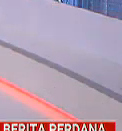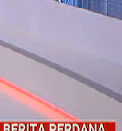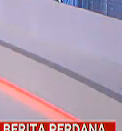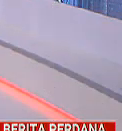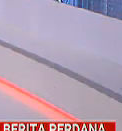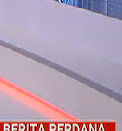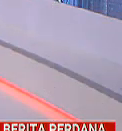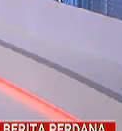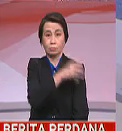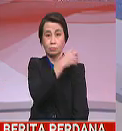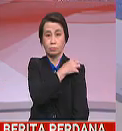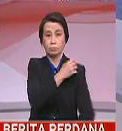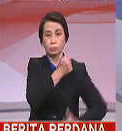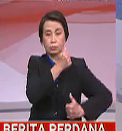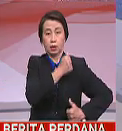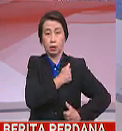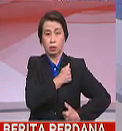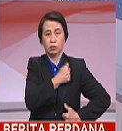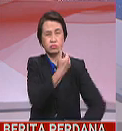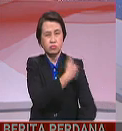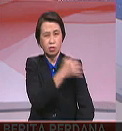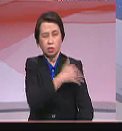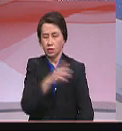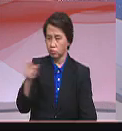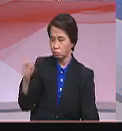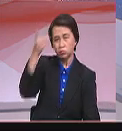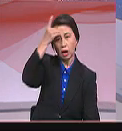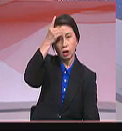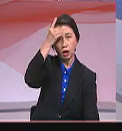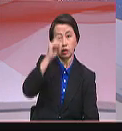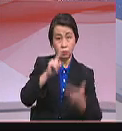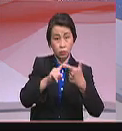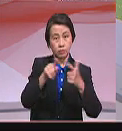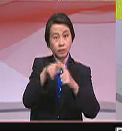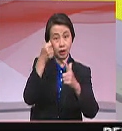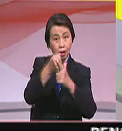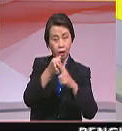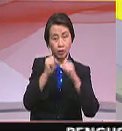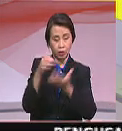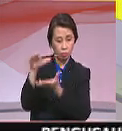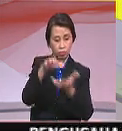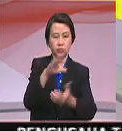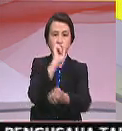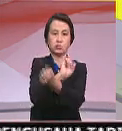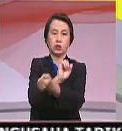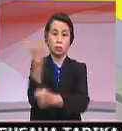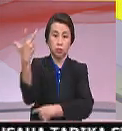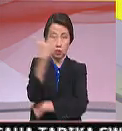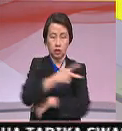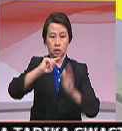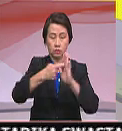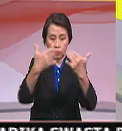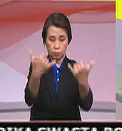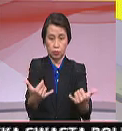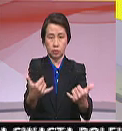seorang bekas pegawai kanan Angkatan Tentera Malaysia ATM bergelar Datuk dan seorang pengarah syarikat pembekal direman 3 hari bermula